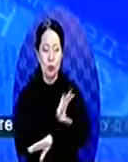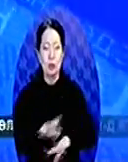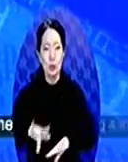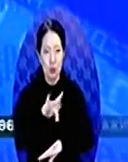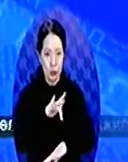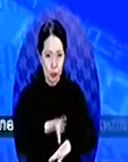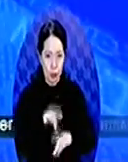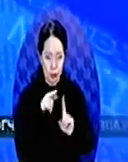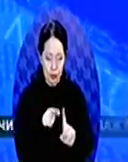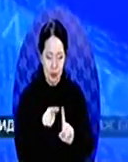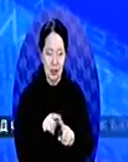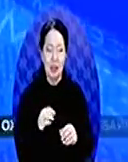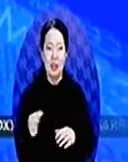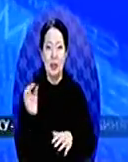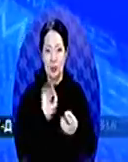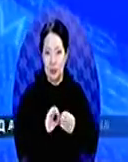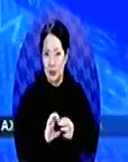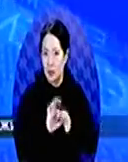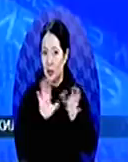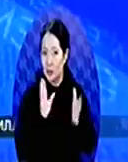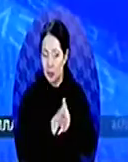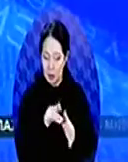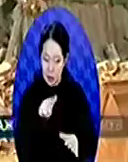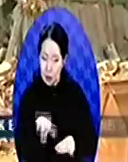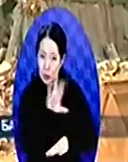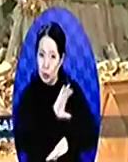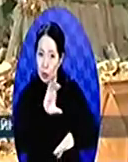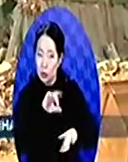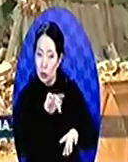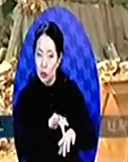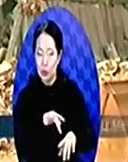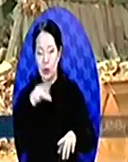төвтэй Монгол улсын ерөнхийлөгч танилцлаа.